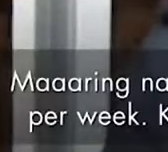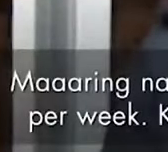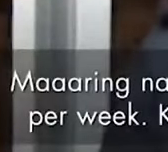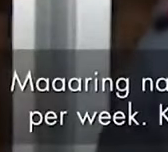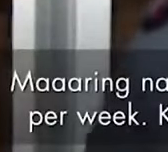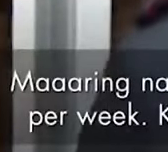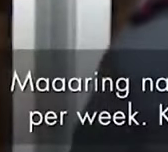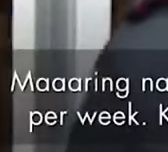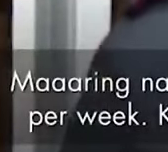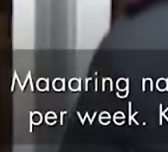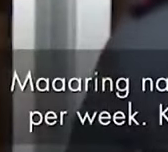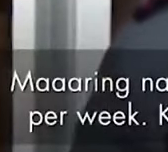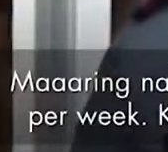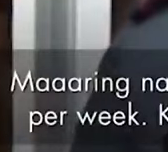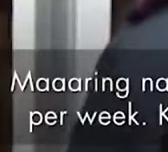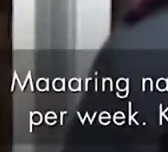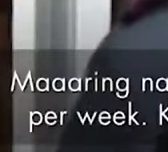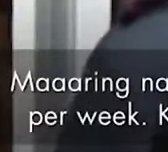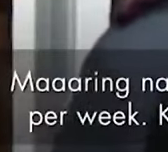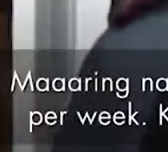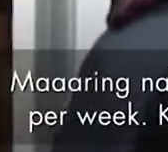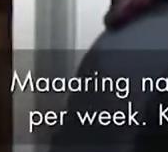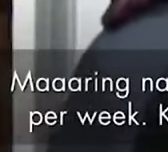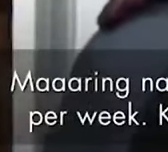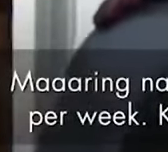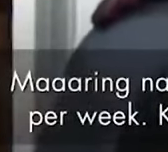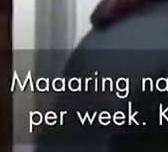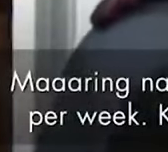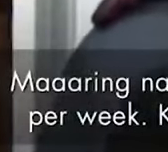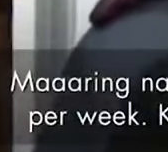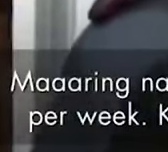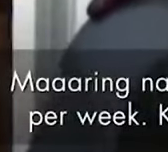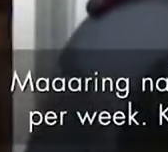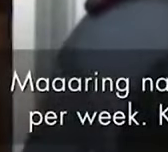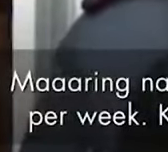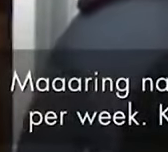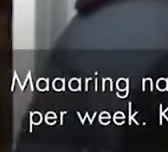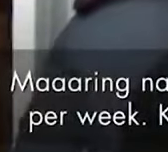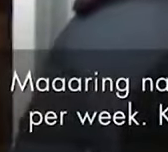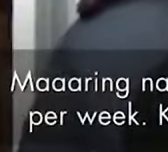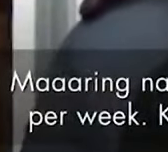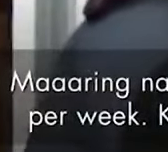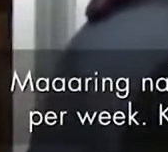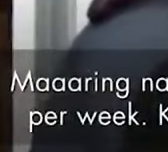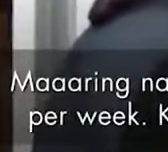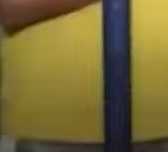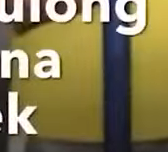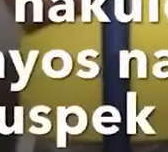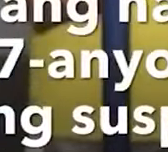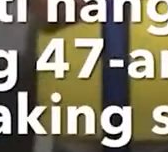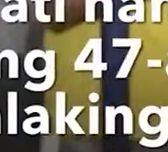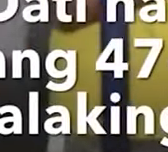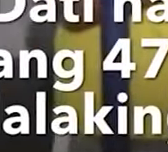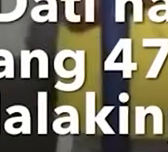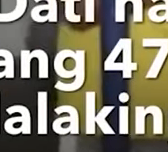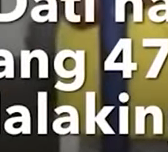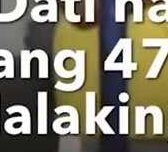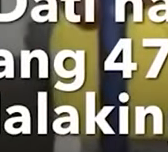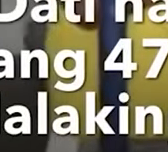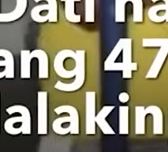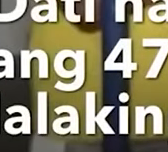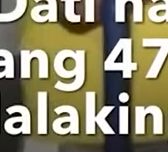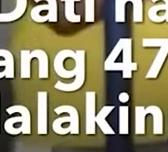Maari, nakakapag-dispose sila ng 50 grams per week. Kaya nilang ilabas yung ganun.